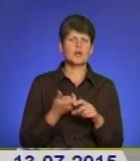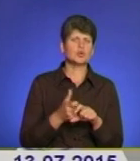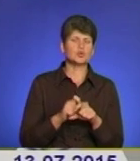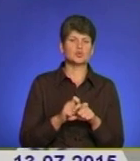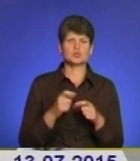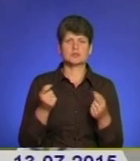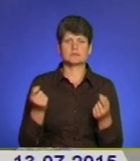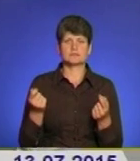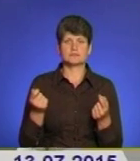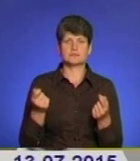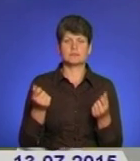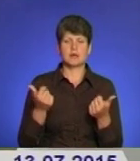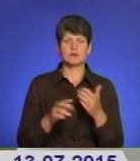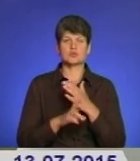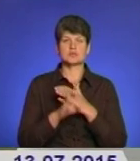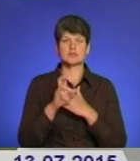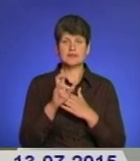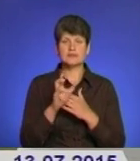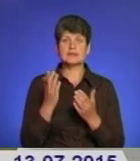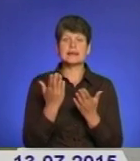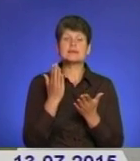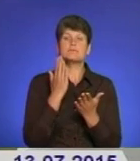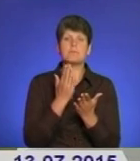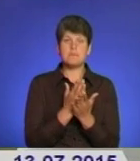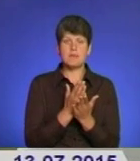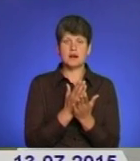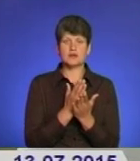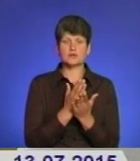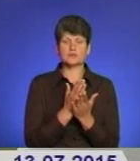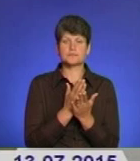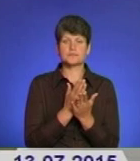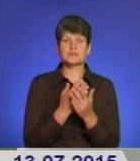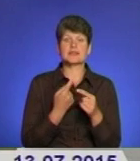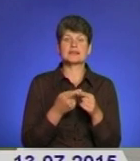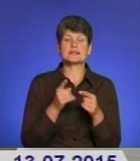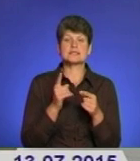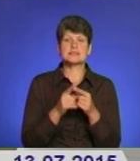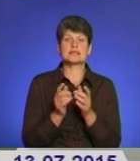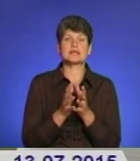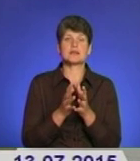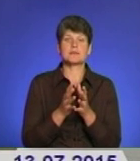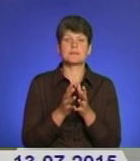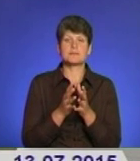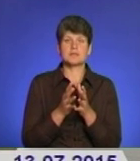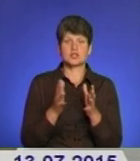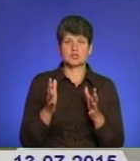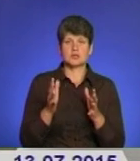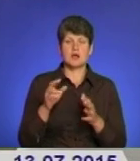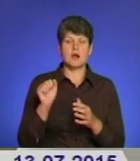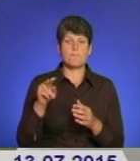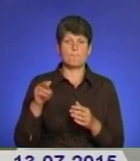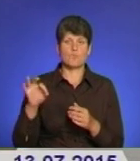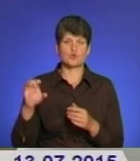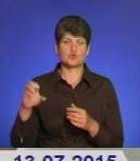мало храмів, які мають це найбільше апостолів.